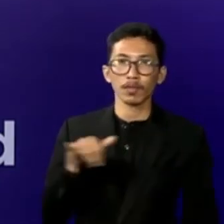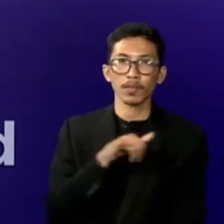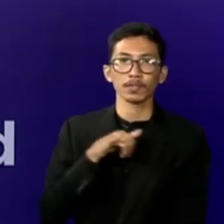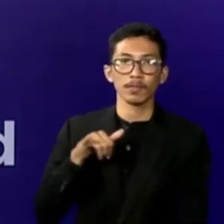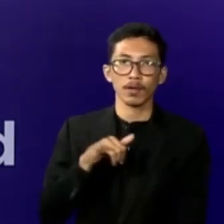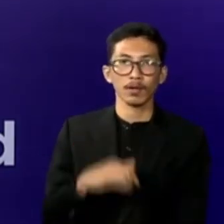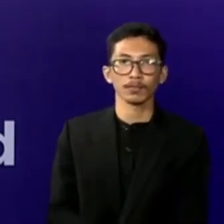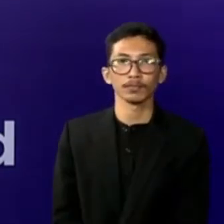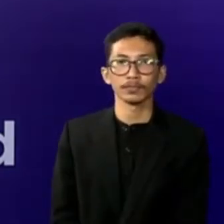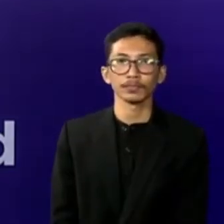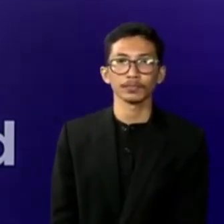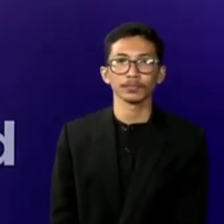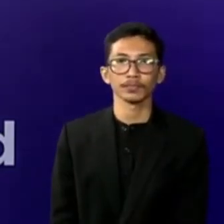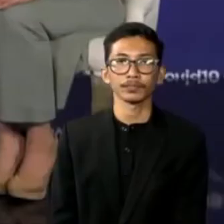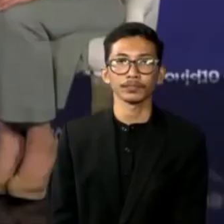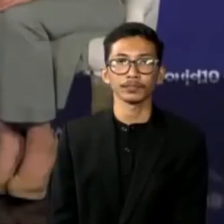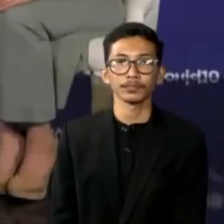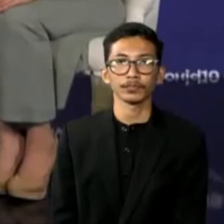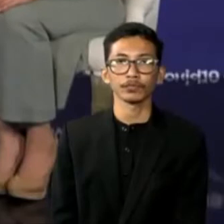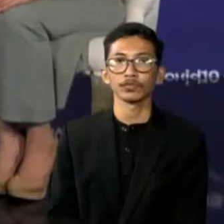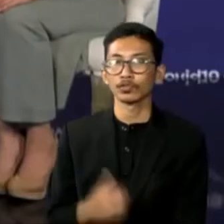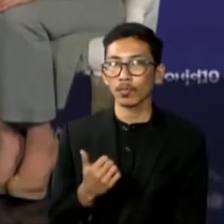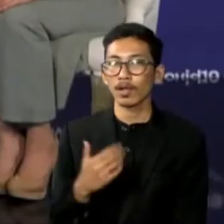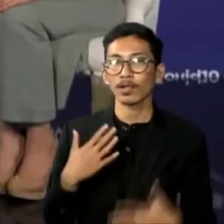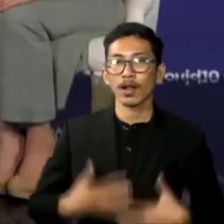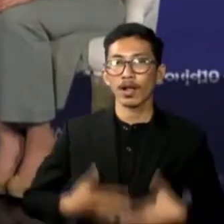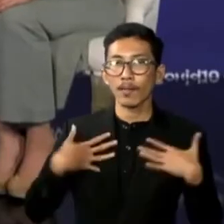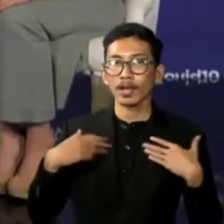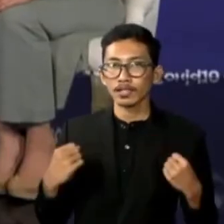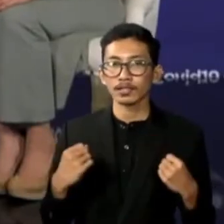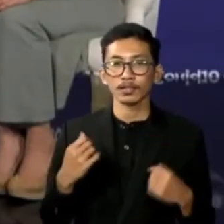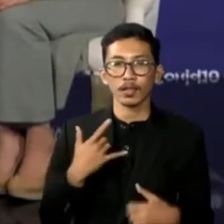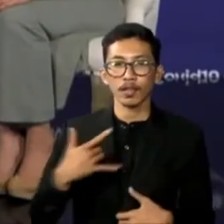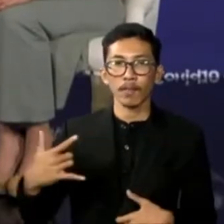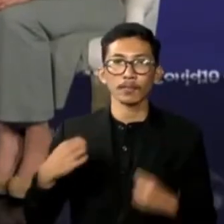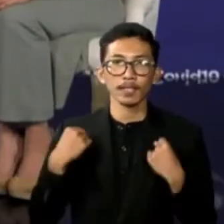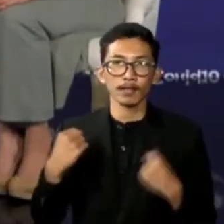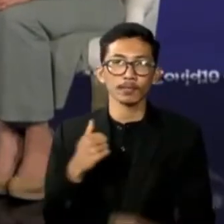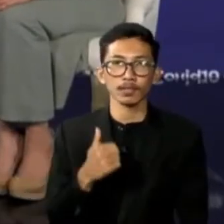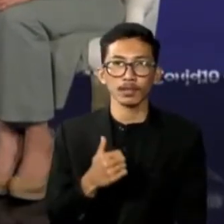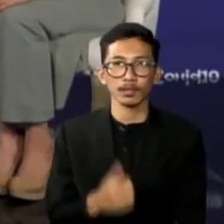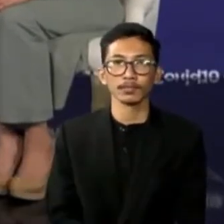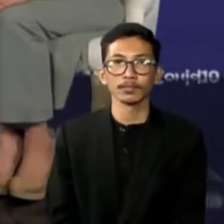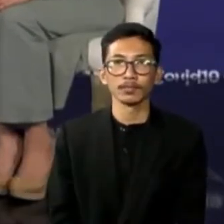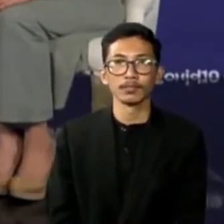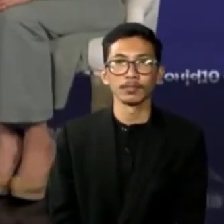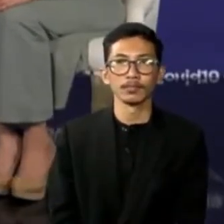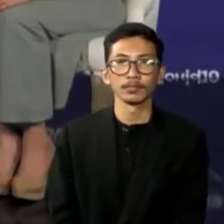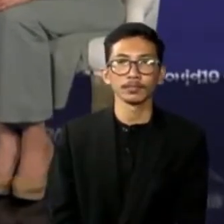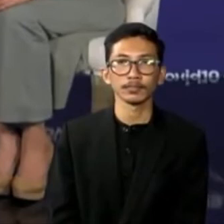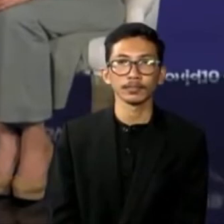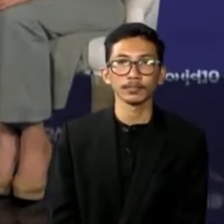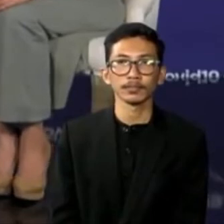manajemen Rumah Sakit ya sendiri berperan ya ya ya tenaga medis kita tuh tidak terus berguguran ini fakta yang sangat memilukan bagi Piaget